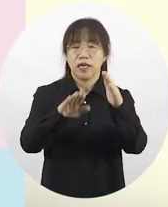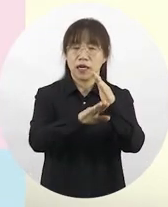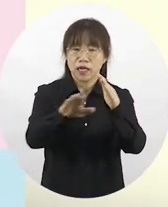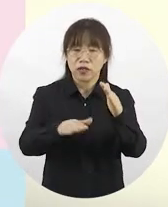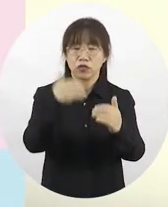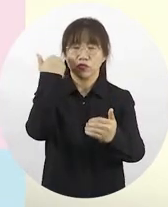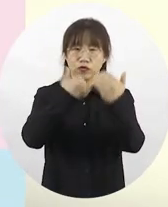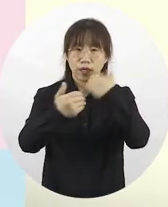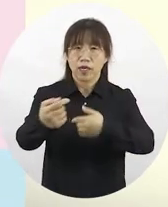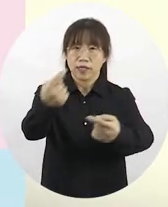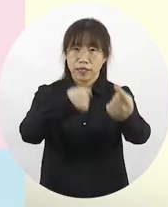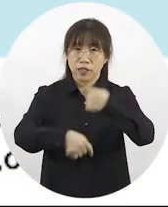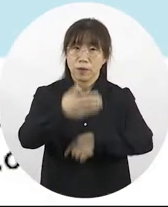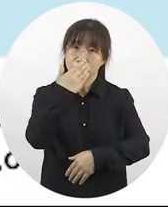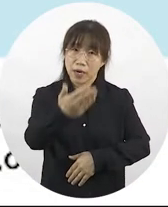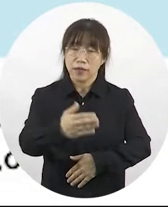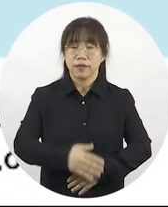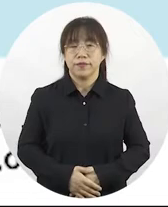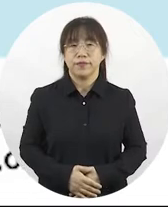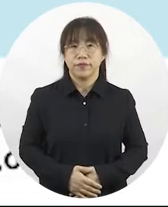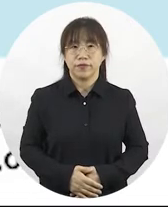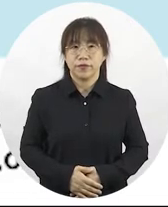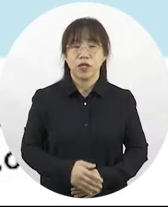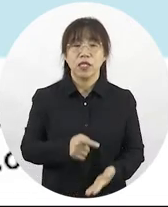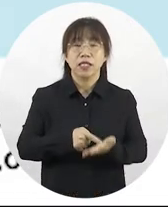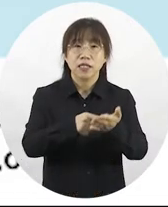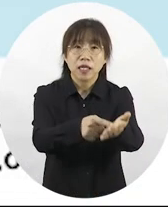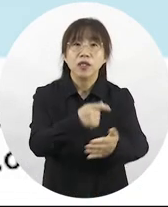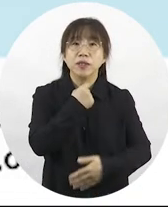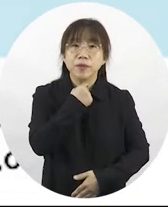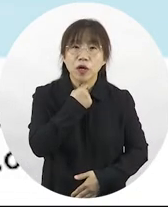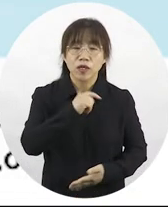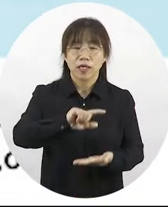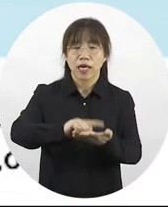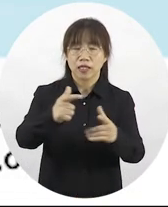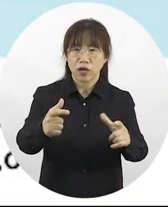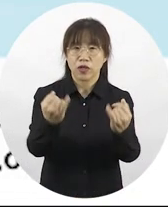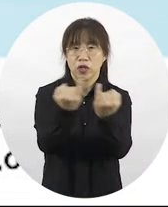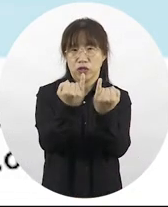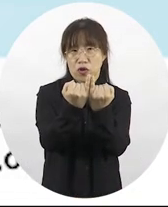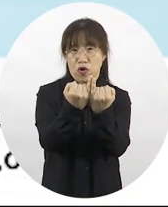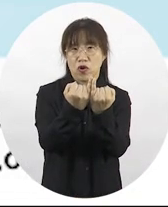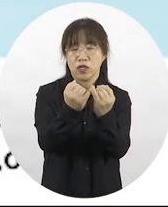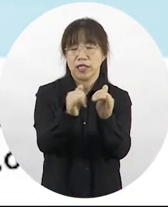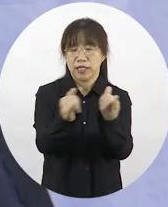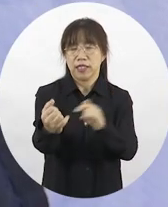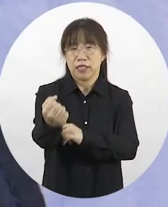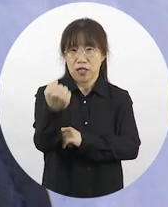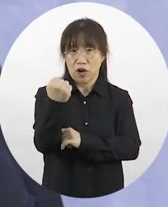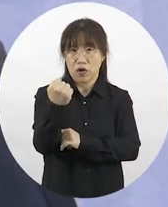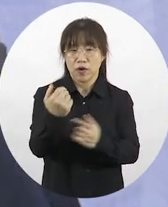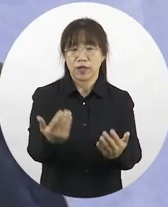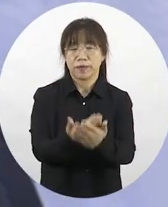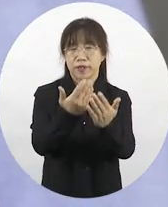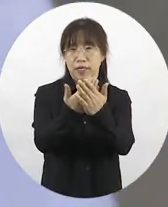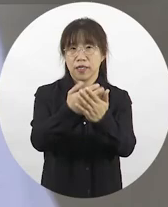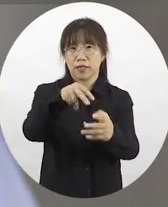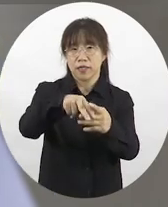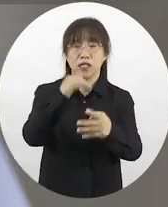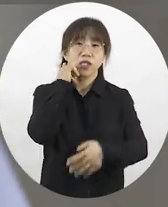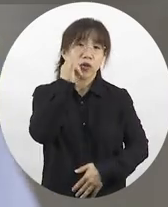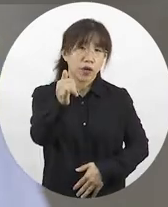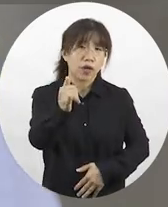이하 가정 이면 누구나 신청 가능하며 지원을 희망하는 과정은 강서 여성 인력 개발 센터에 전화로 신청하면